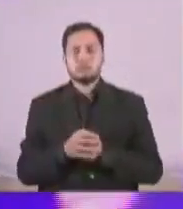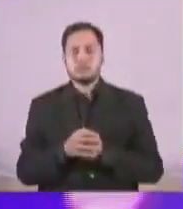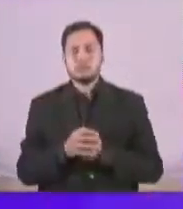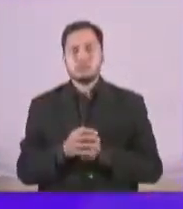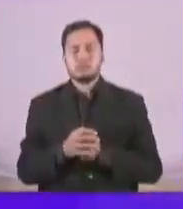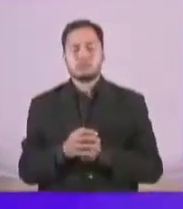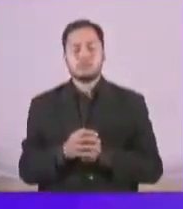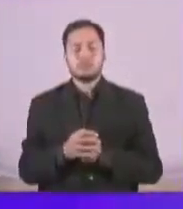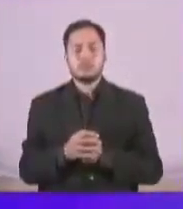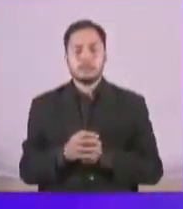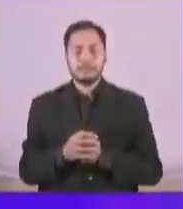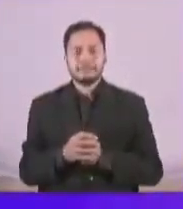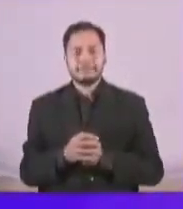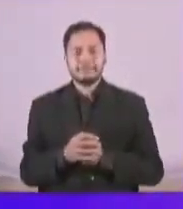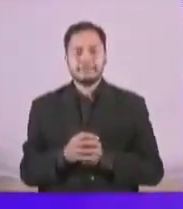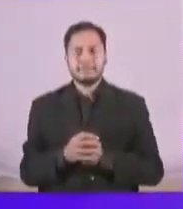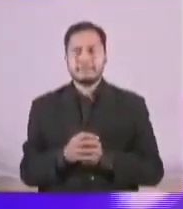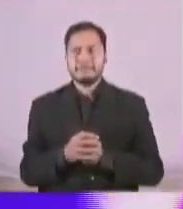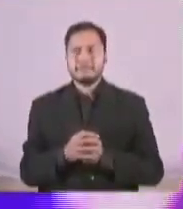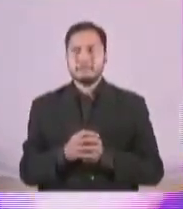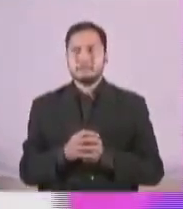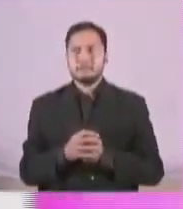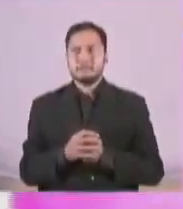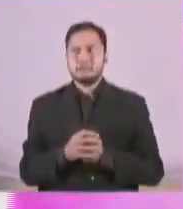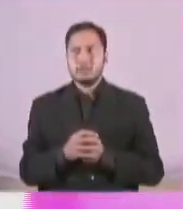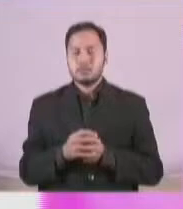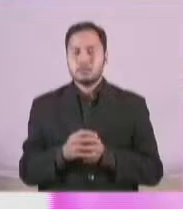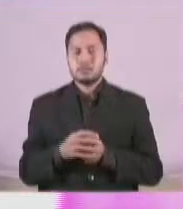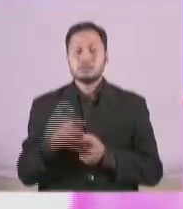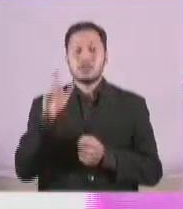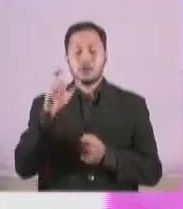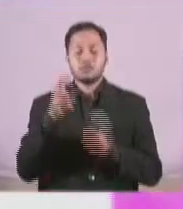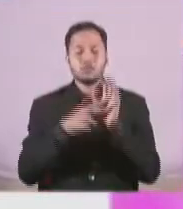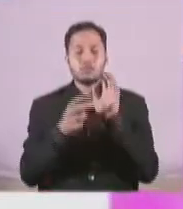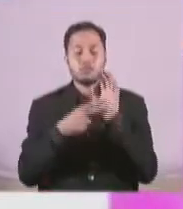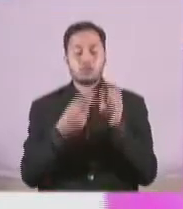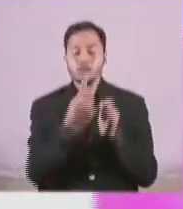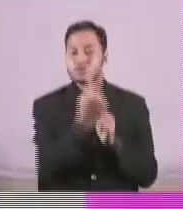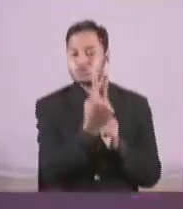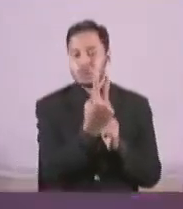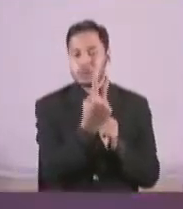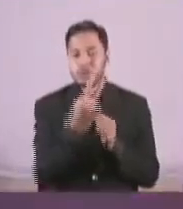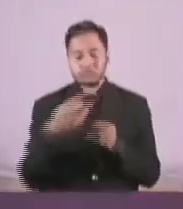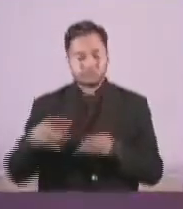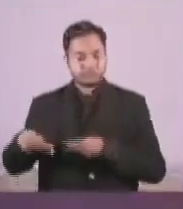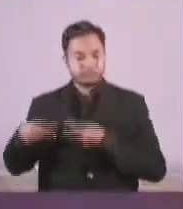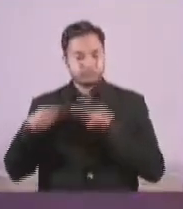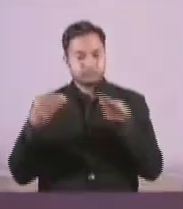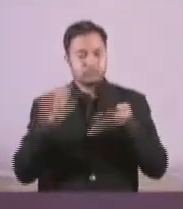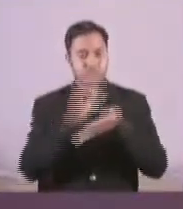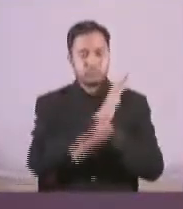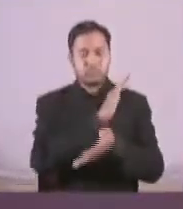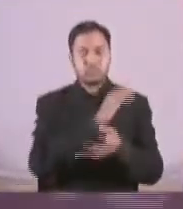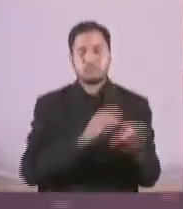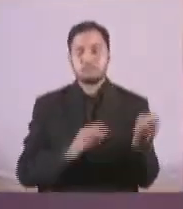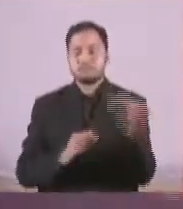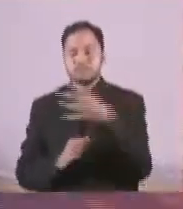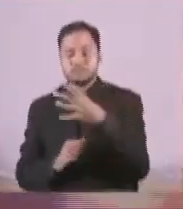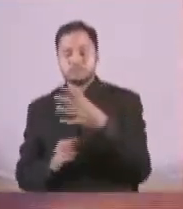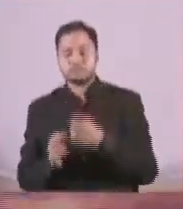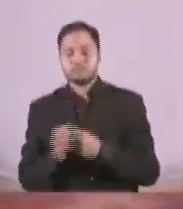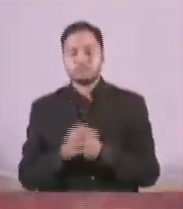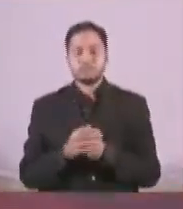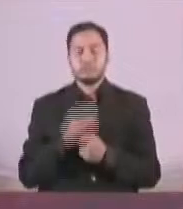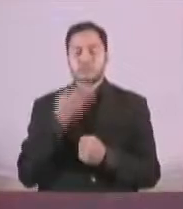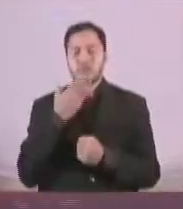kepada calon nomor 2, waktu Anda 1 menit 30 detik. Terima kasih Pak Bobby. Yang